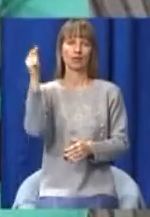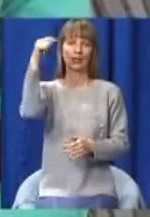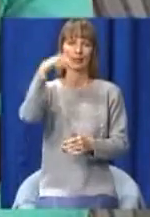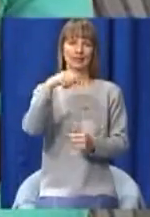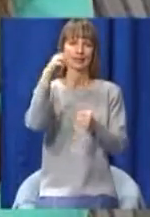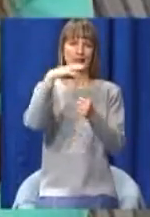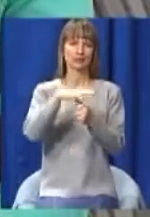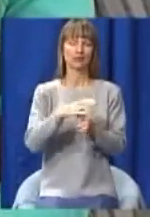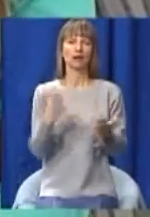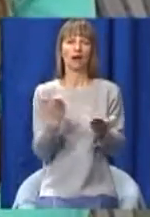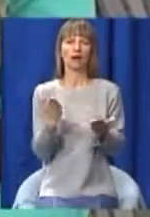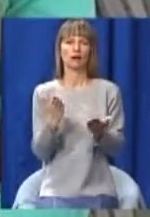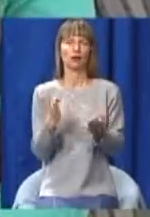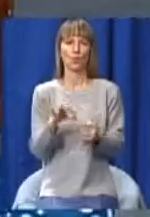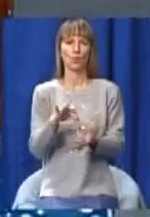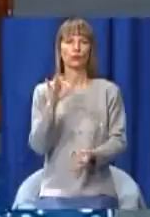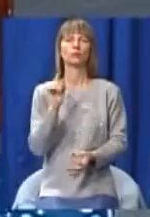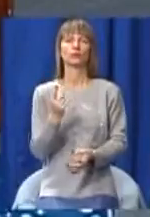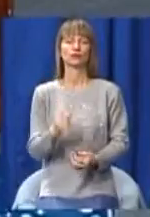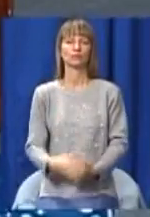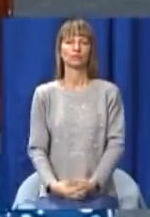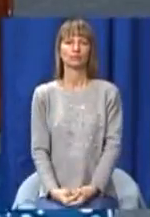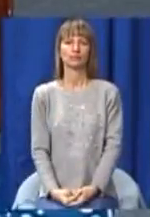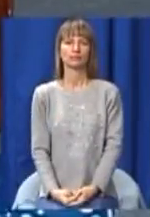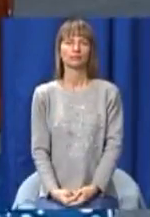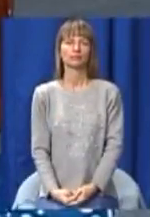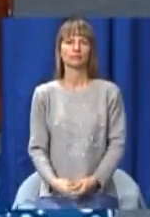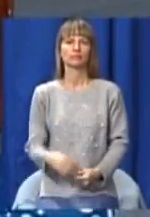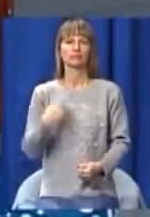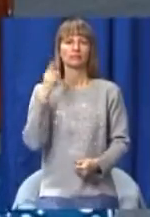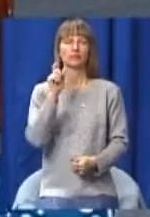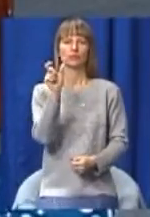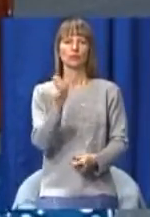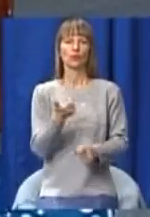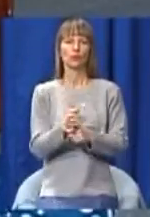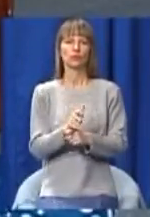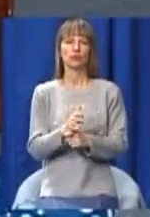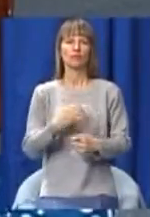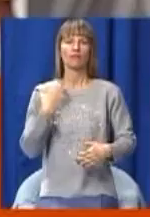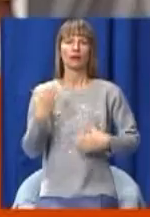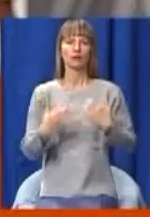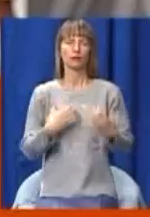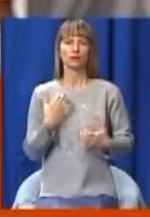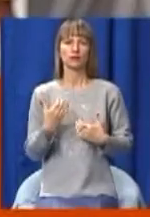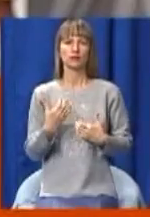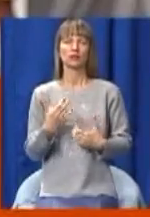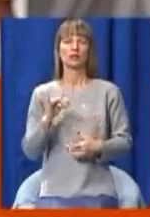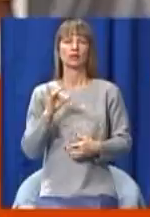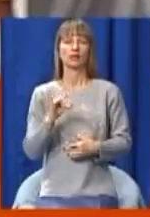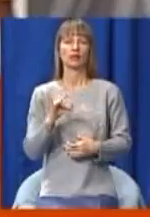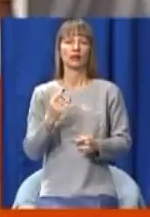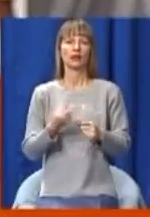повітрі. Як спалюються калорії? Тому що людина дуже хвилюється, і